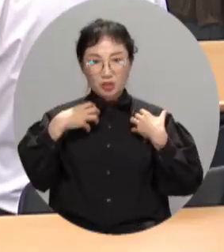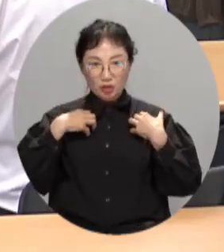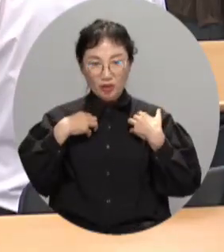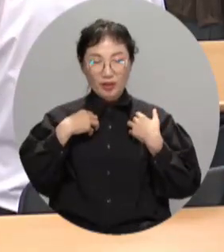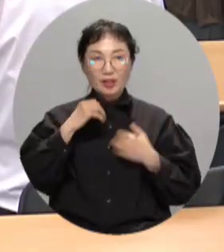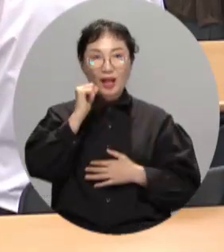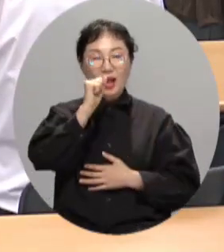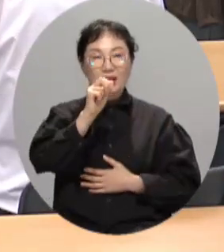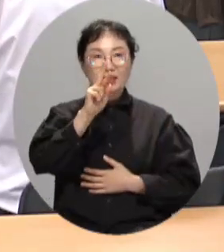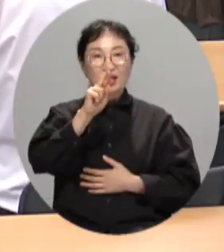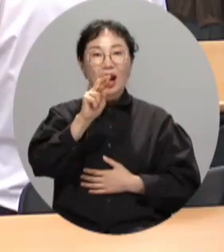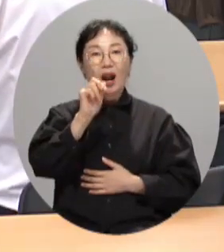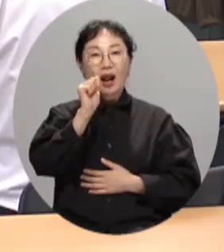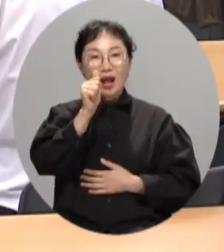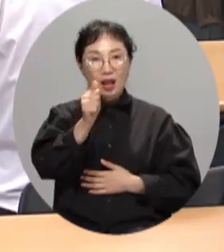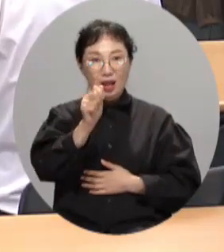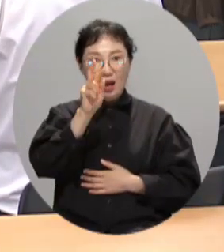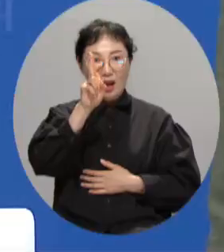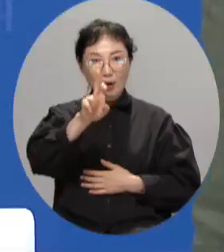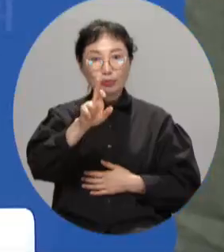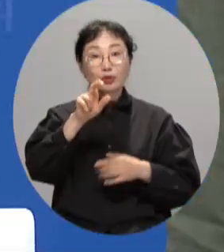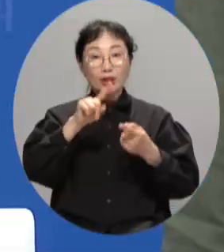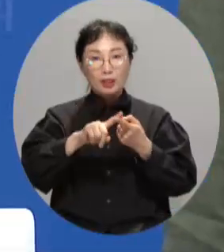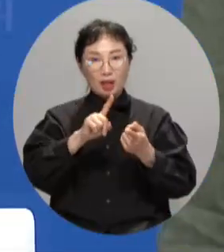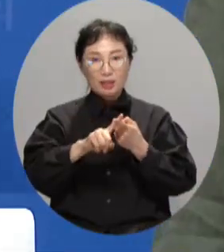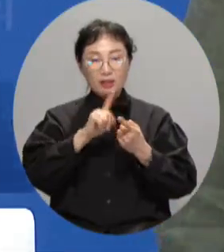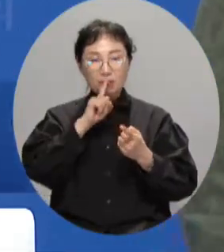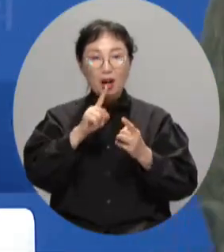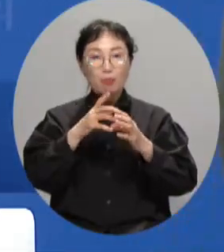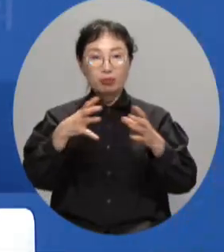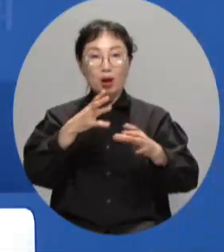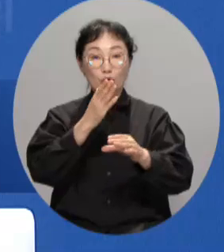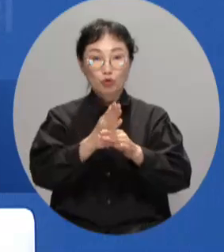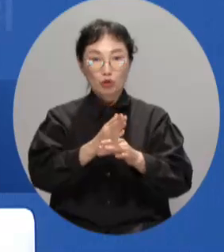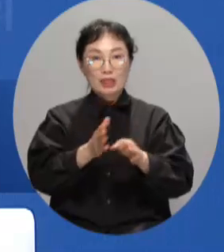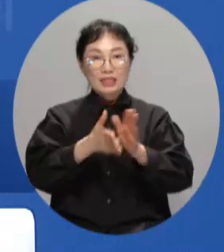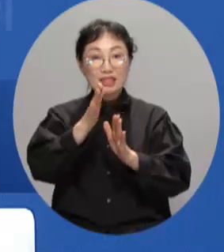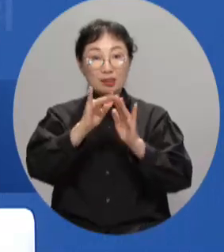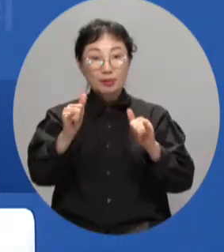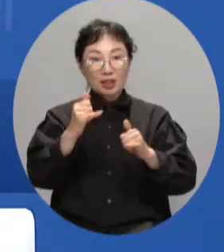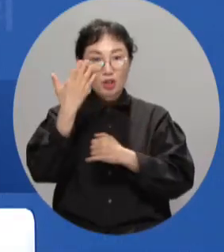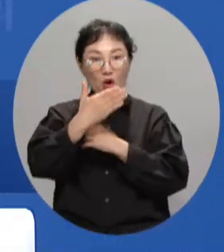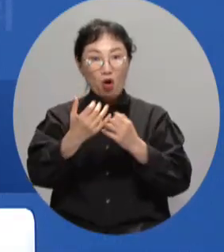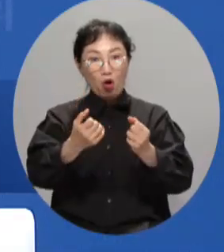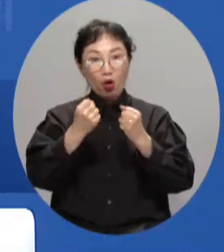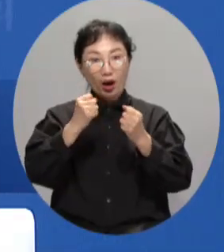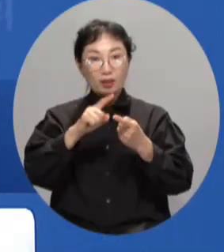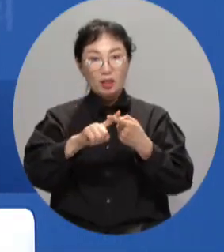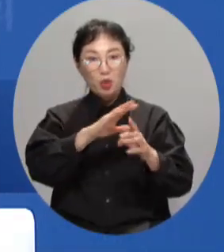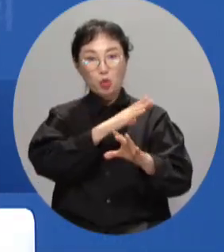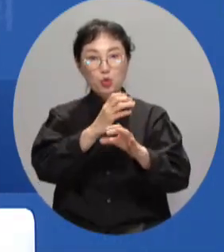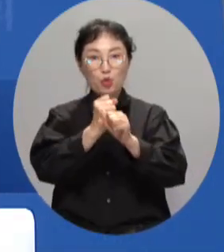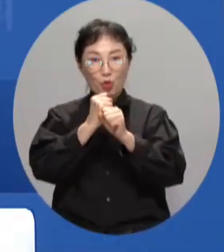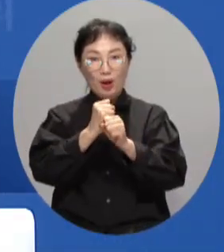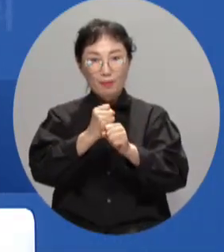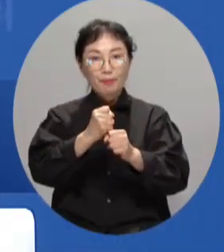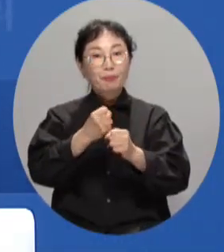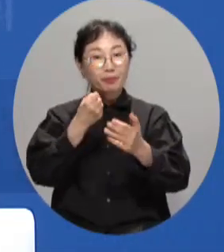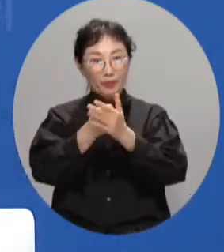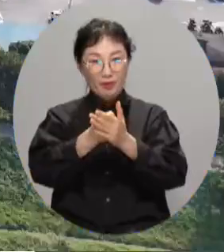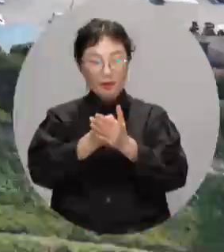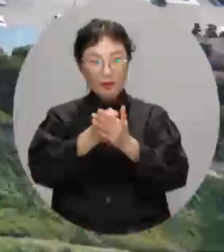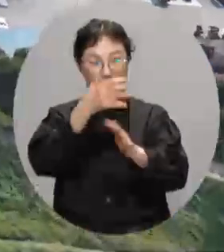불허 방침을 공식화했습니다. 시민의 건강권 등을 종합적으로 판단해서 최종적으로 불허 가처분을 결정하게